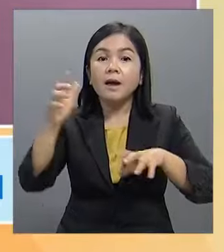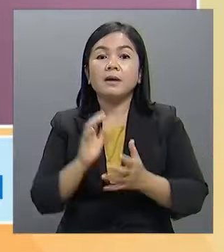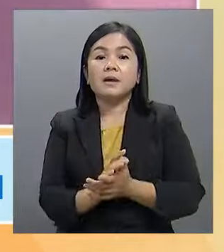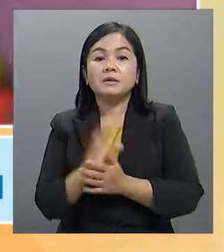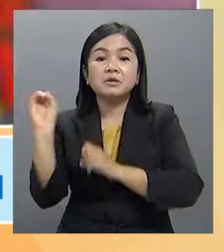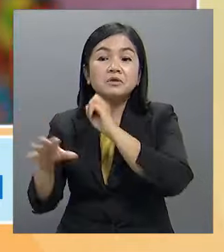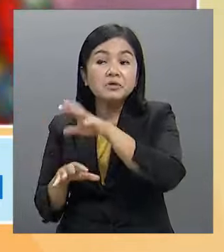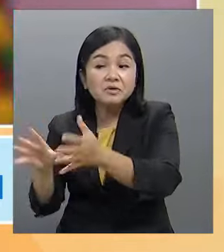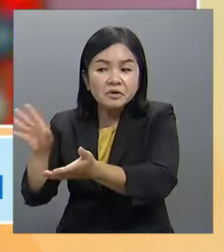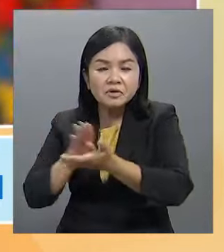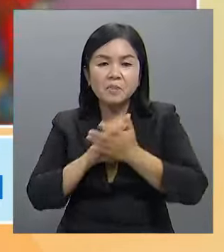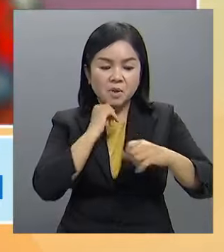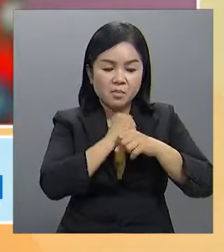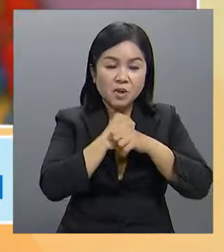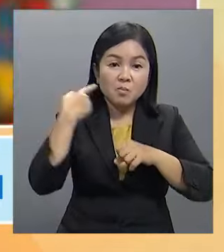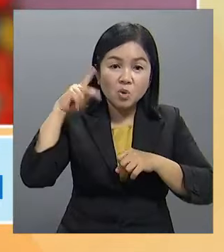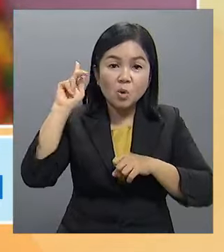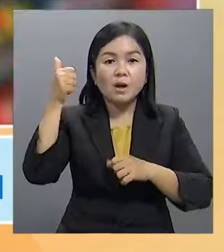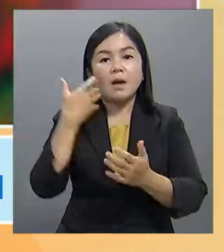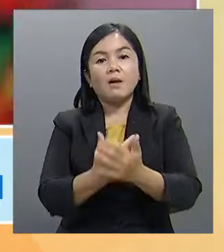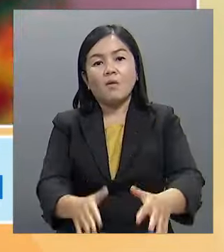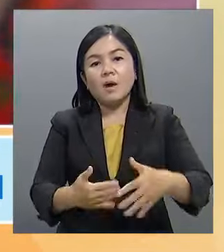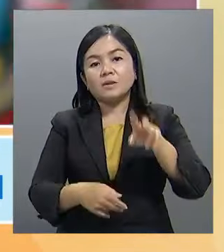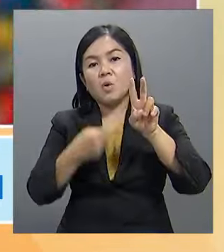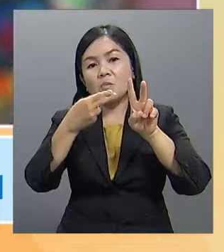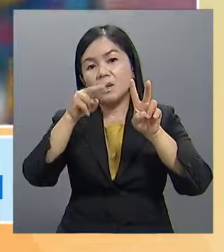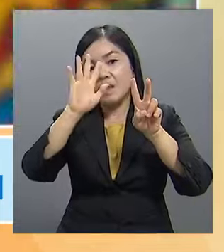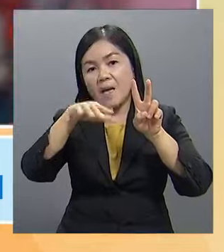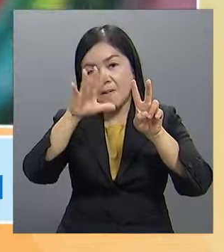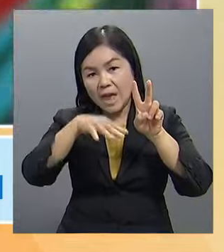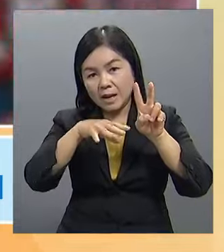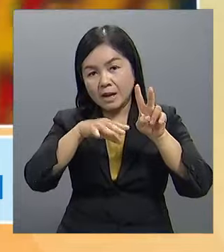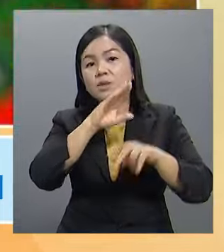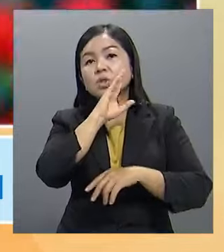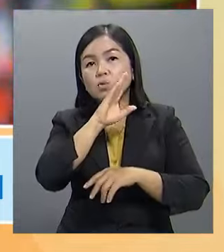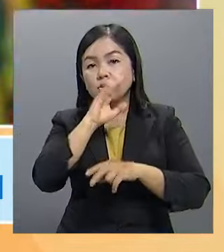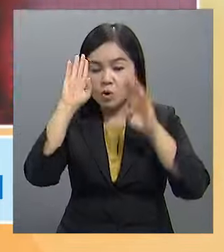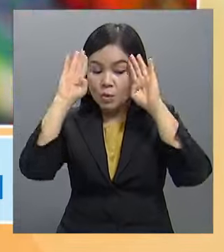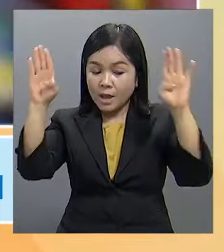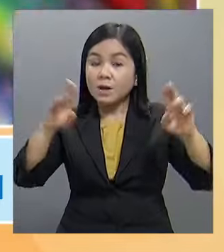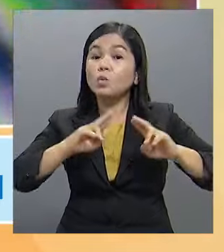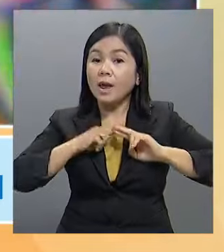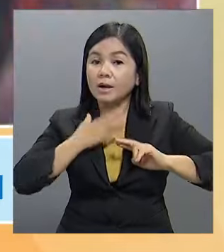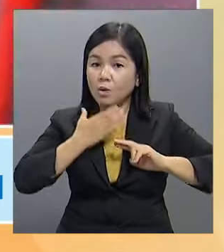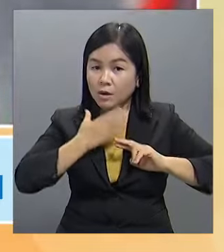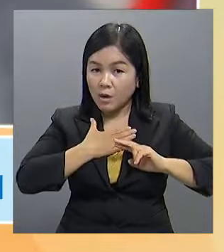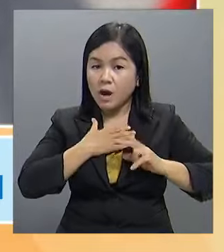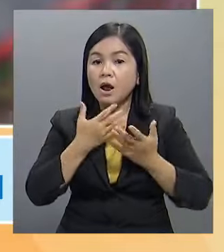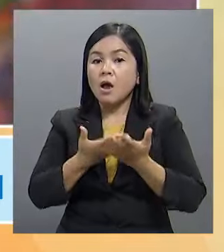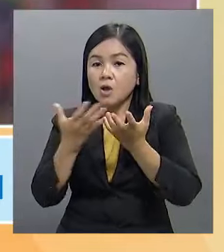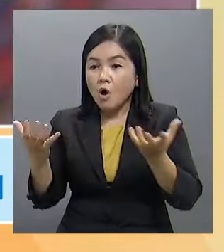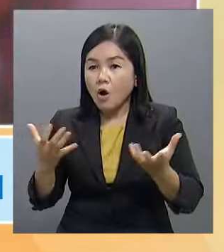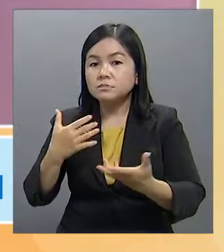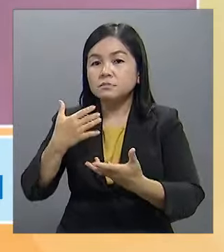รายได้อยู่ที่ประมาณ 25,000 บาทด้วยทีนี้ถ้าเอาจากประสบการณ์ส่วนตัวถ้าหากว่าเวลาที่สั่งของออนไลน์มาแล้วมีลังมีอะไรอย่